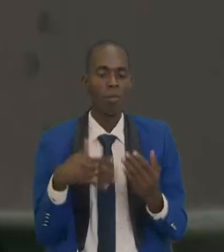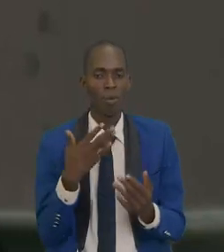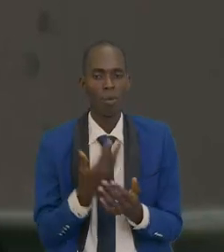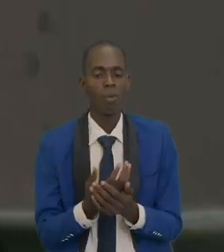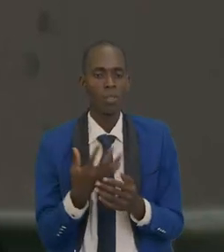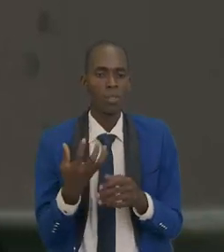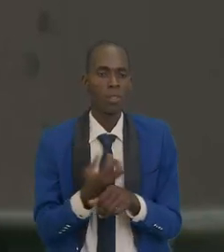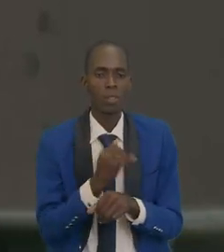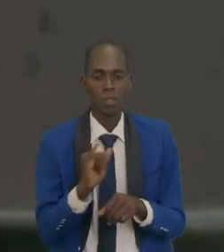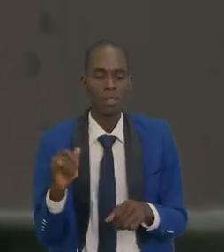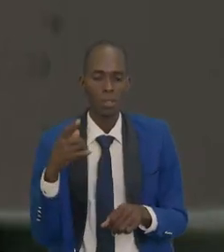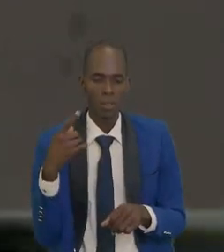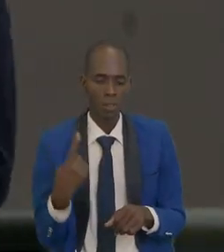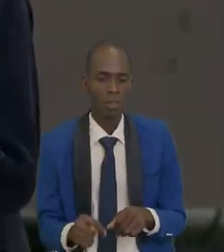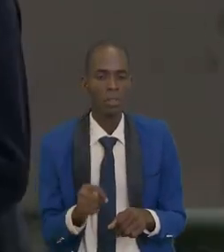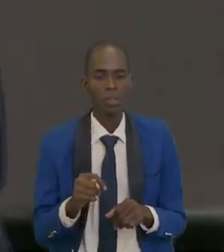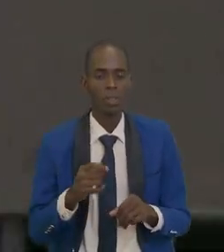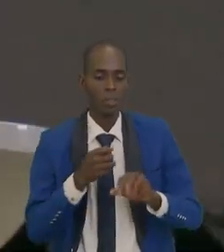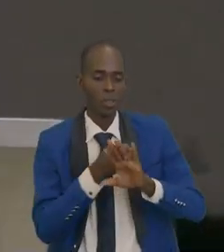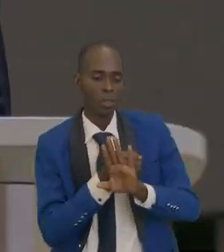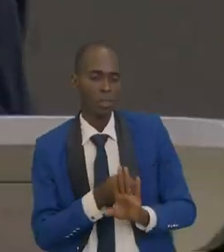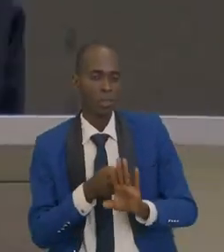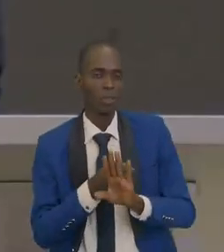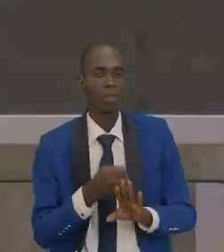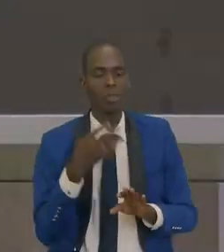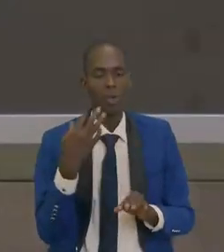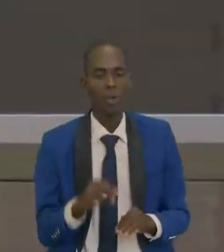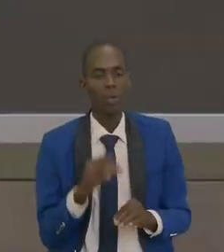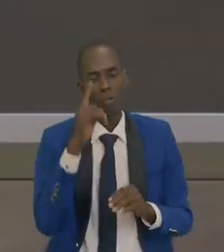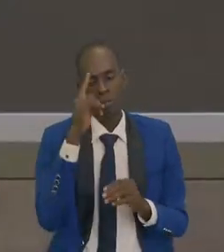Prenez pas dessus tout cela le bouclier de la foi.